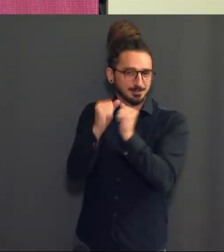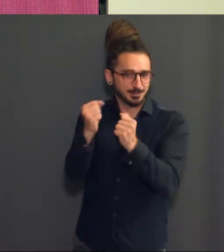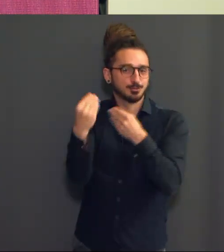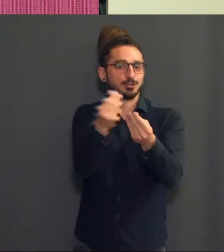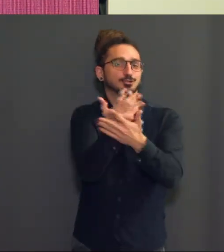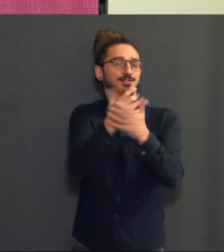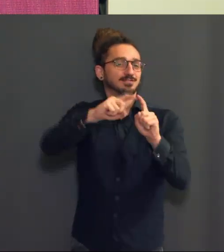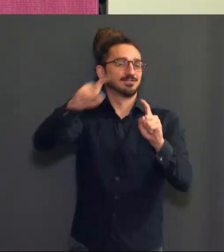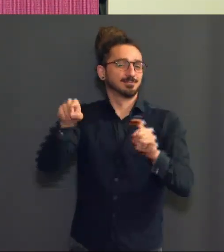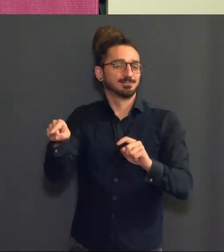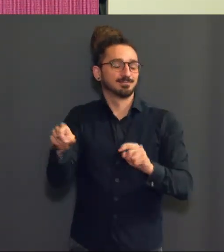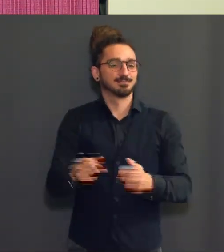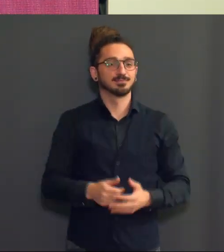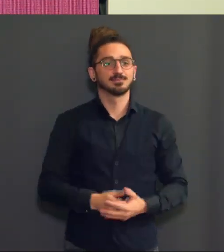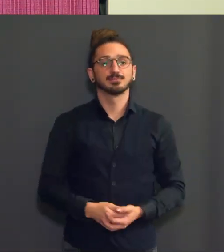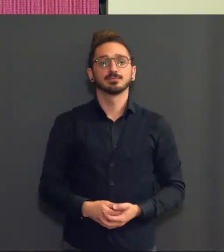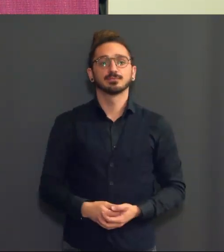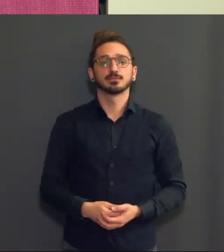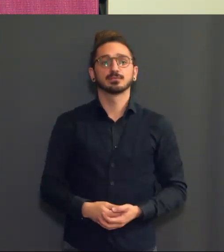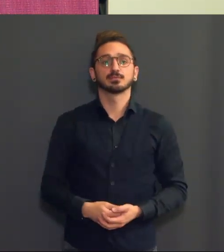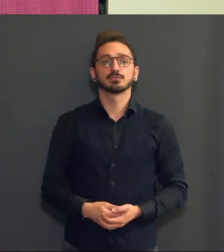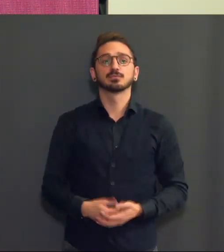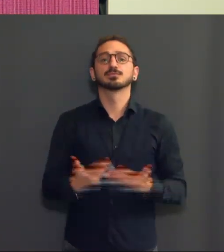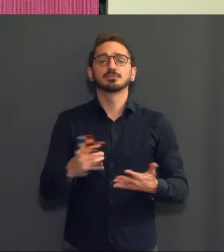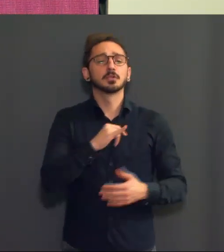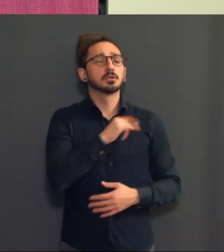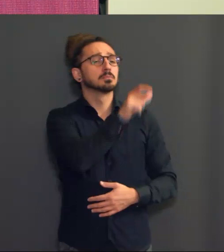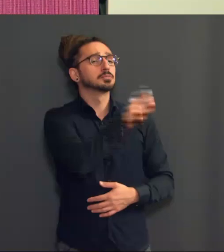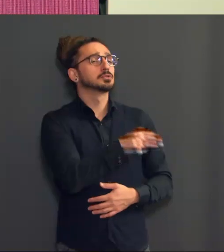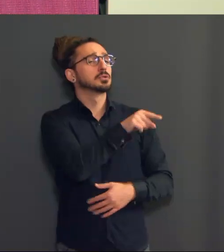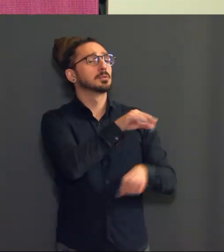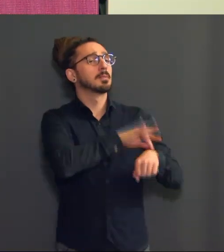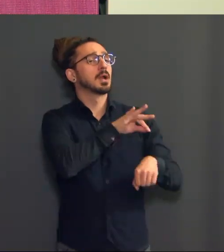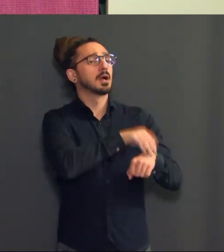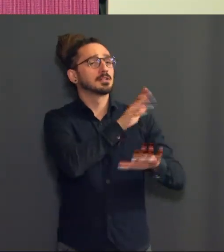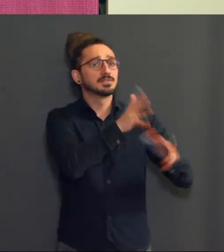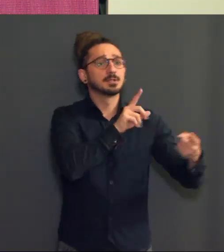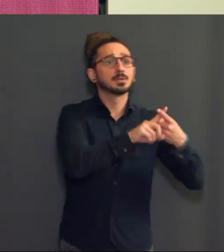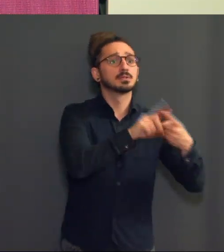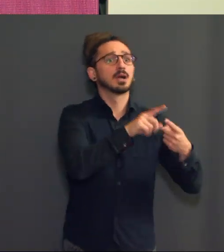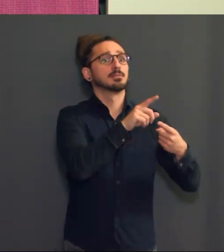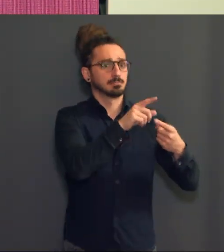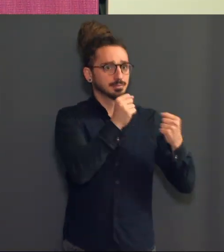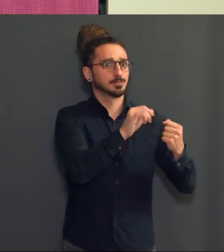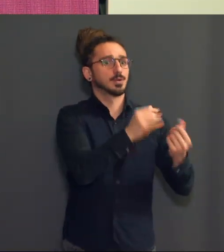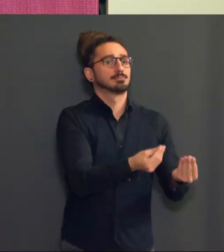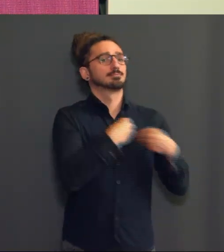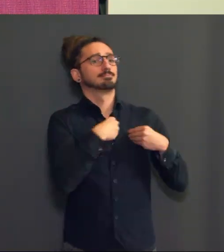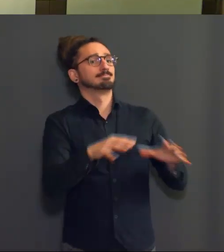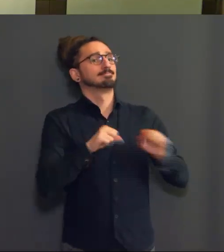de contact à haut risque, il faut toujours idéalement se faire tester par les techniques devenues classiques de type PCR.